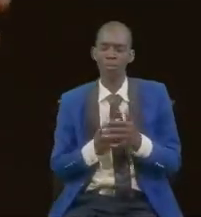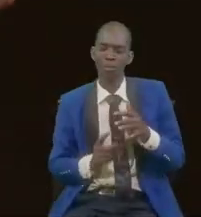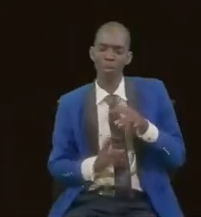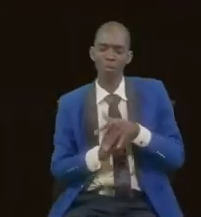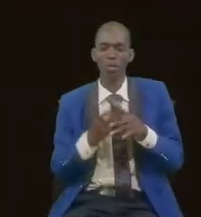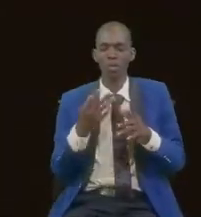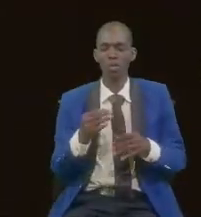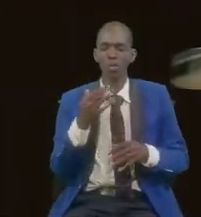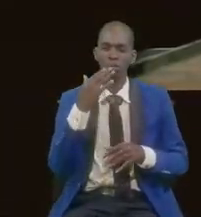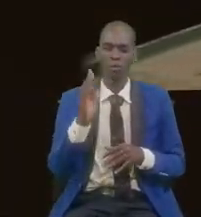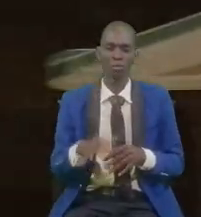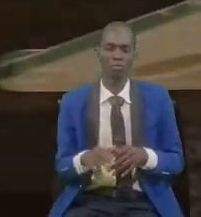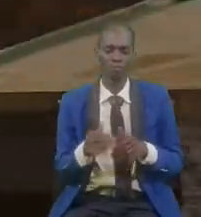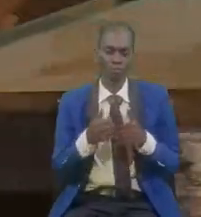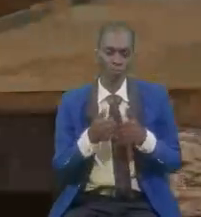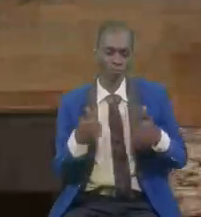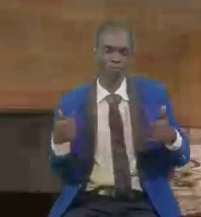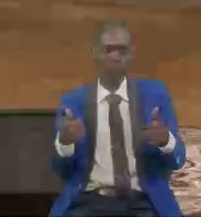Abstenez-vous.